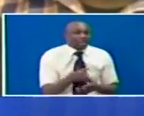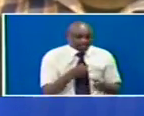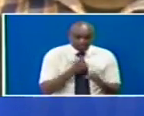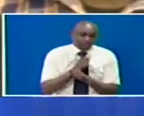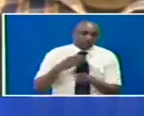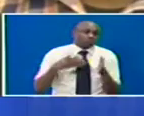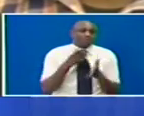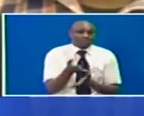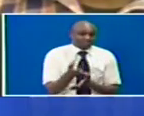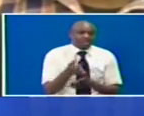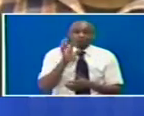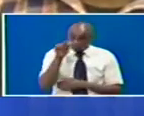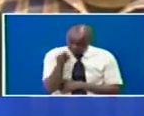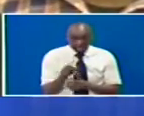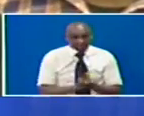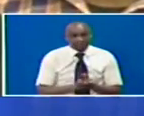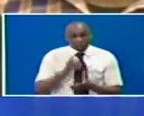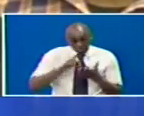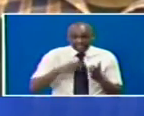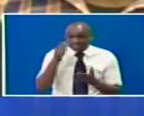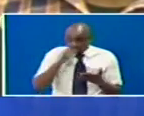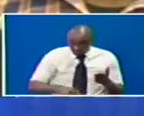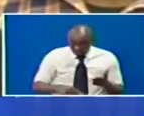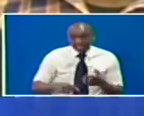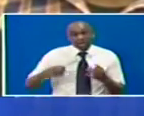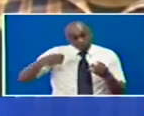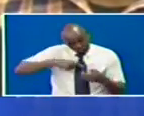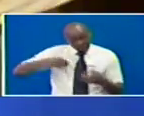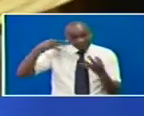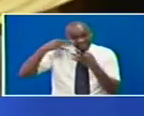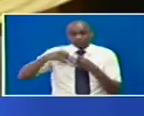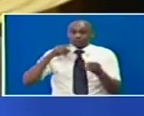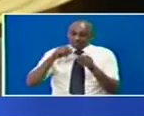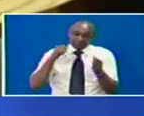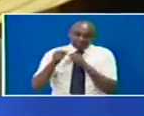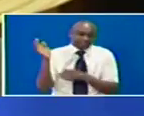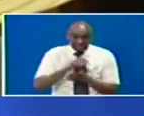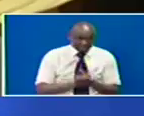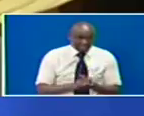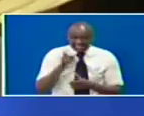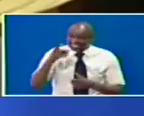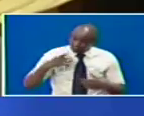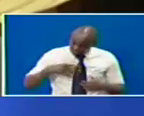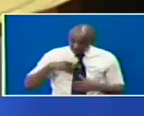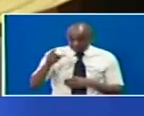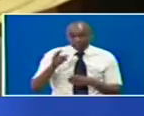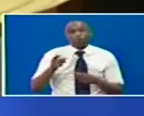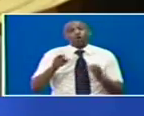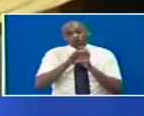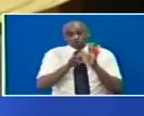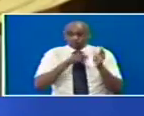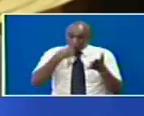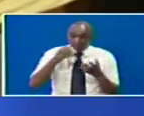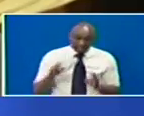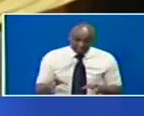through. So from there, what I can say is, as federations, we will fight back. Because these people, they didn't pass the constitution.